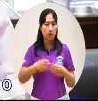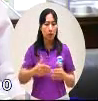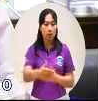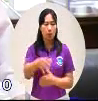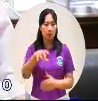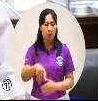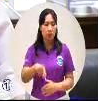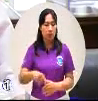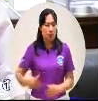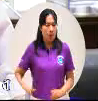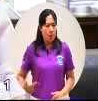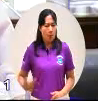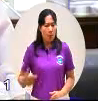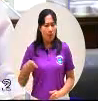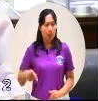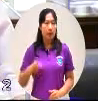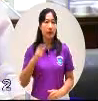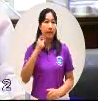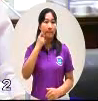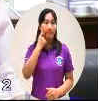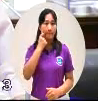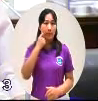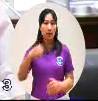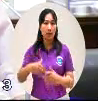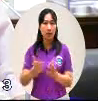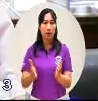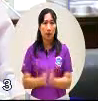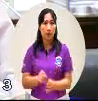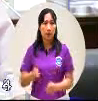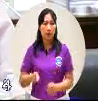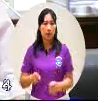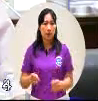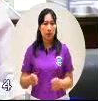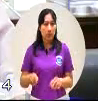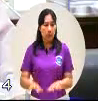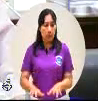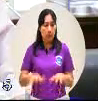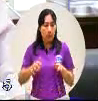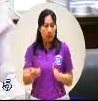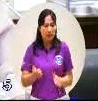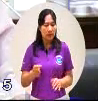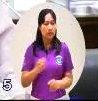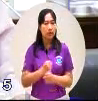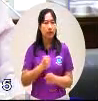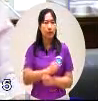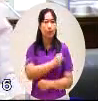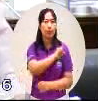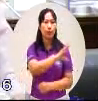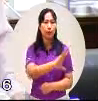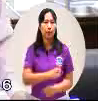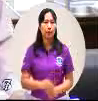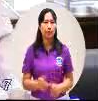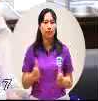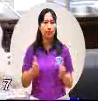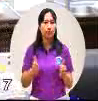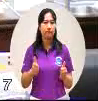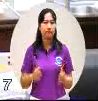些比较艰难的哈，在这个汛期先做，好不好？ 好， 好，谢谢。